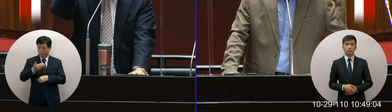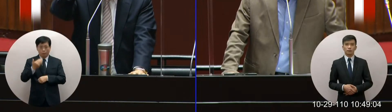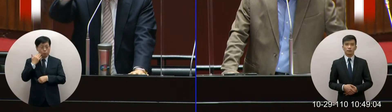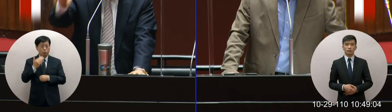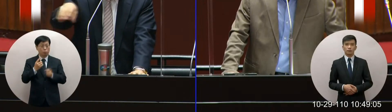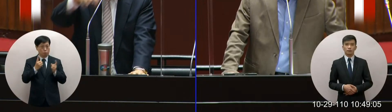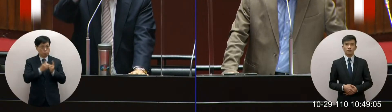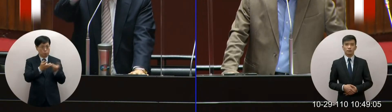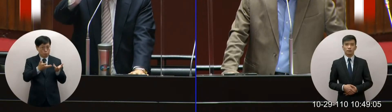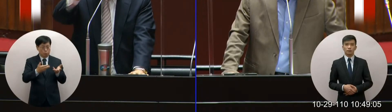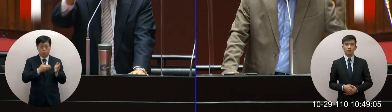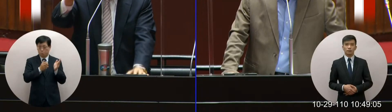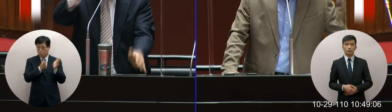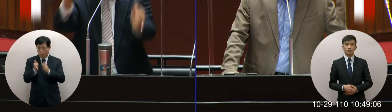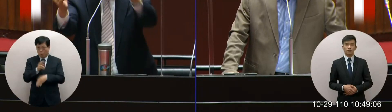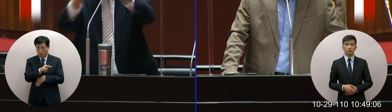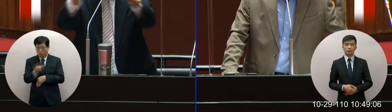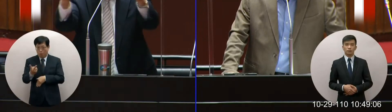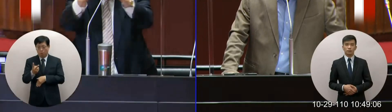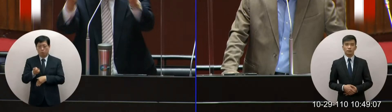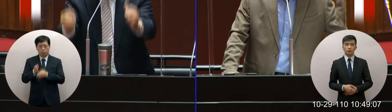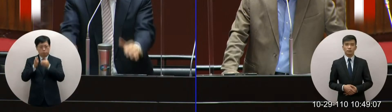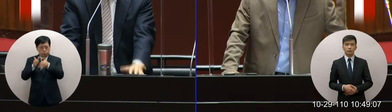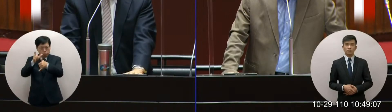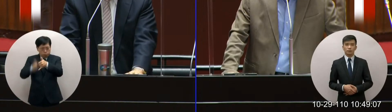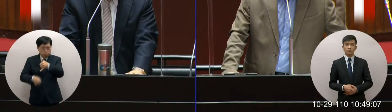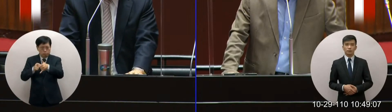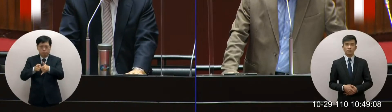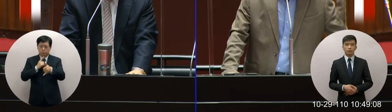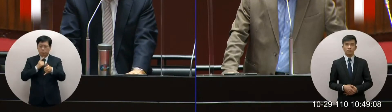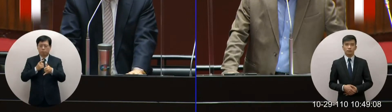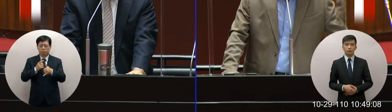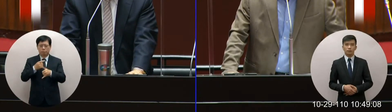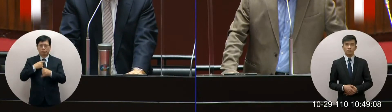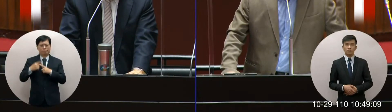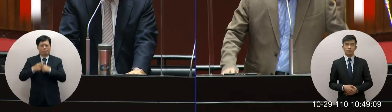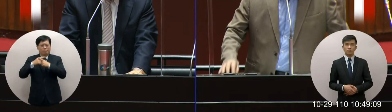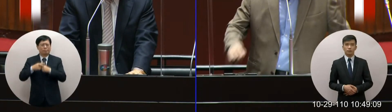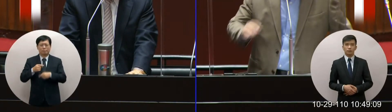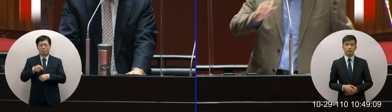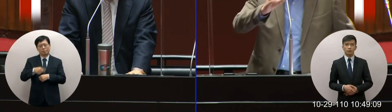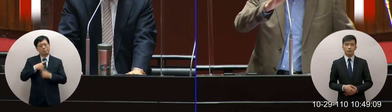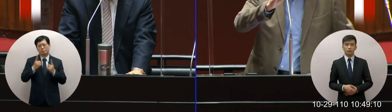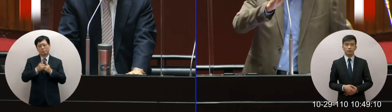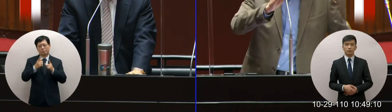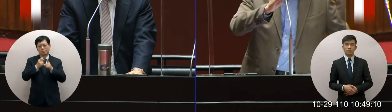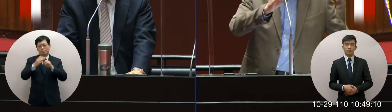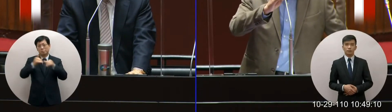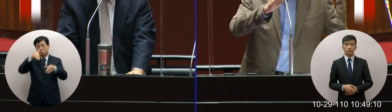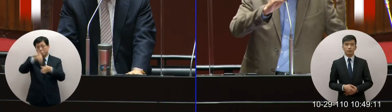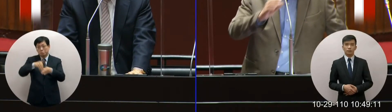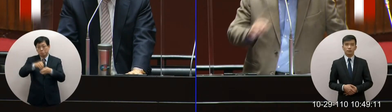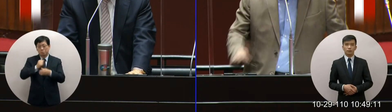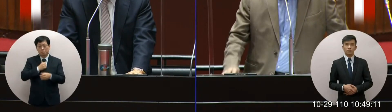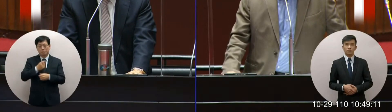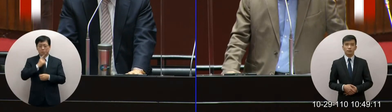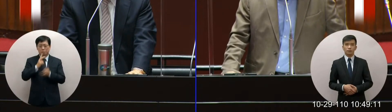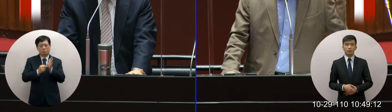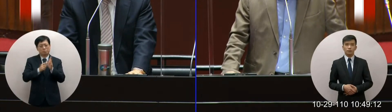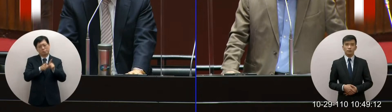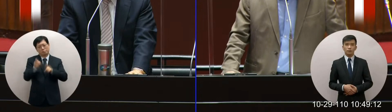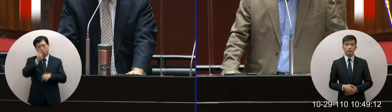对事变成导引成为这样子的一个政争，其实是对公投的扭